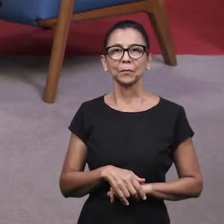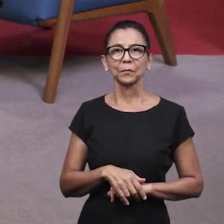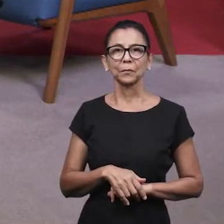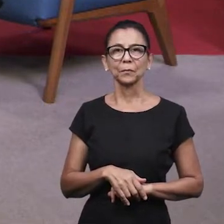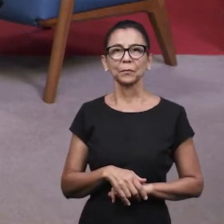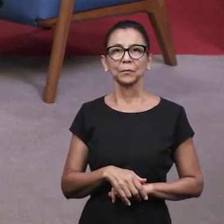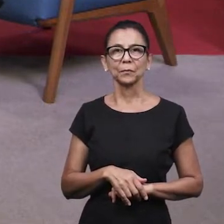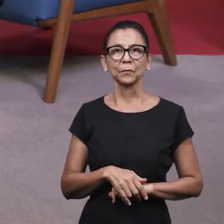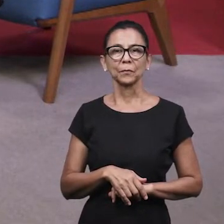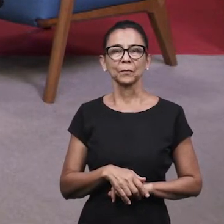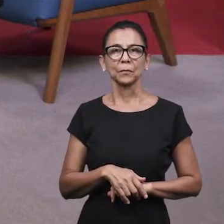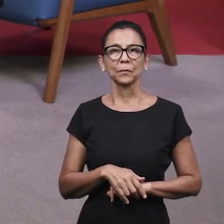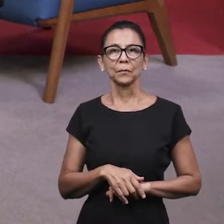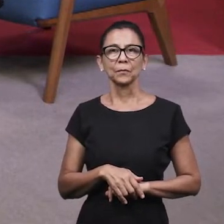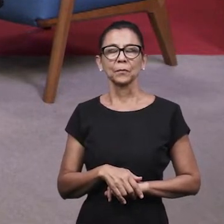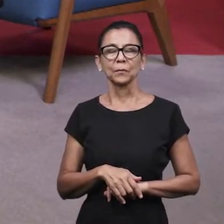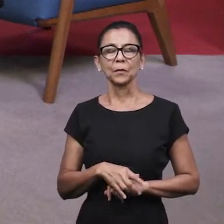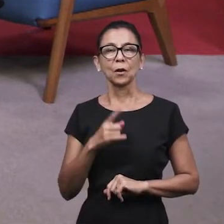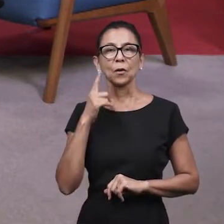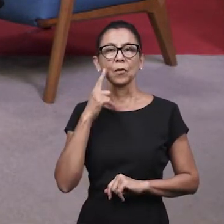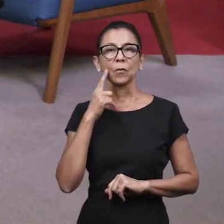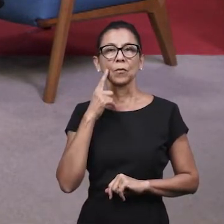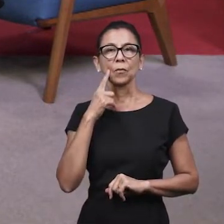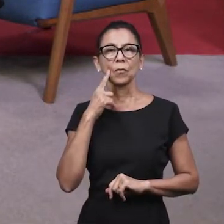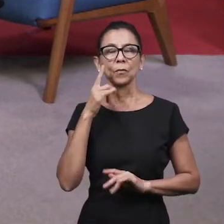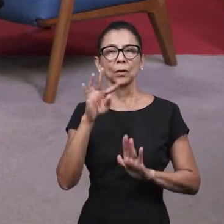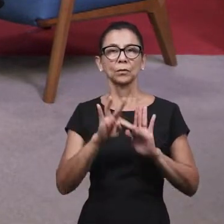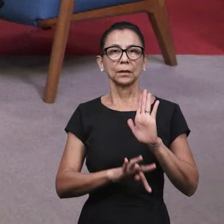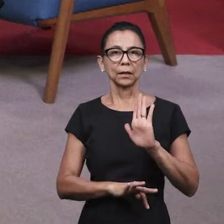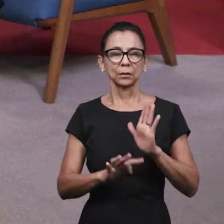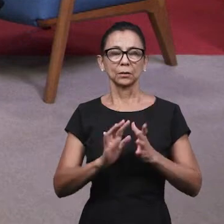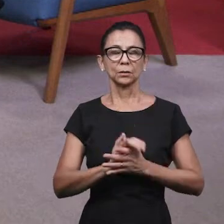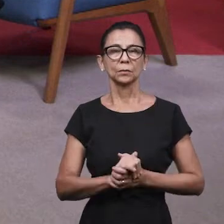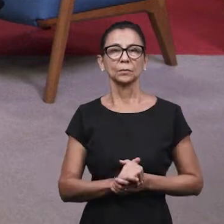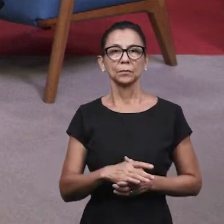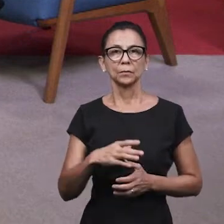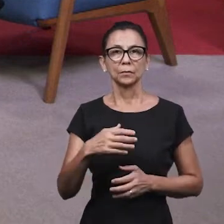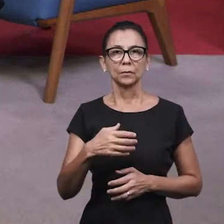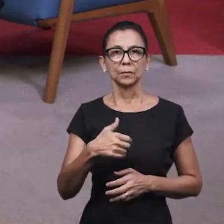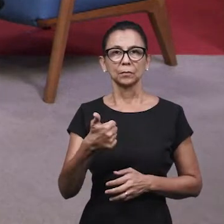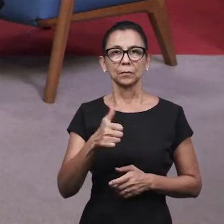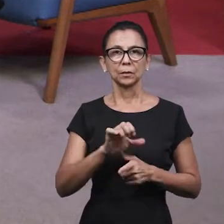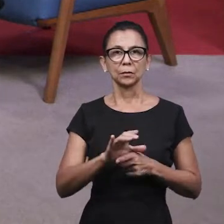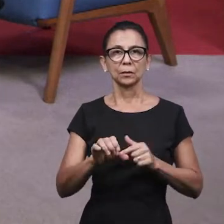tu commentes ces jours. 1 Corinthiens chapitre 6 verset 14 nous dit,